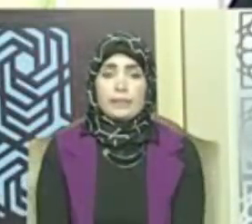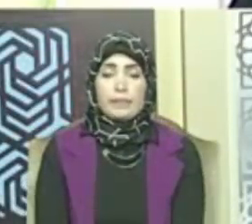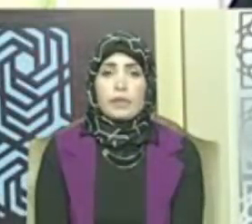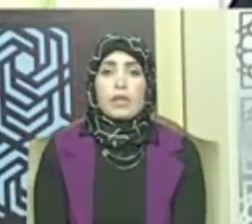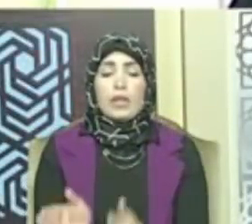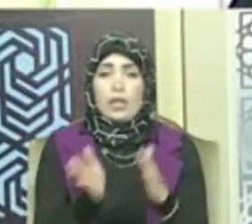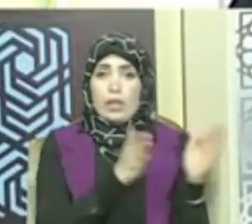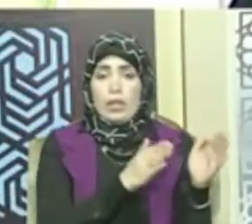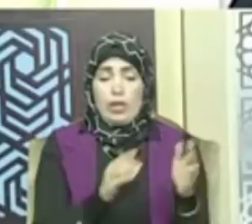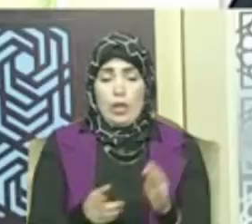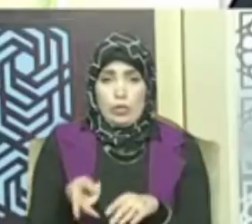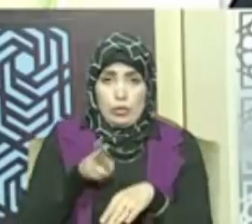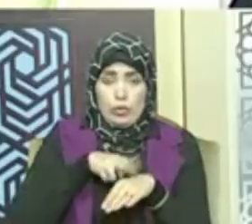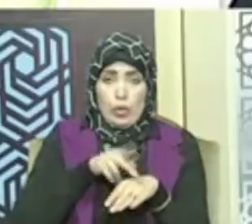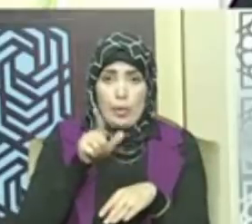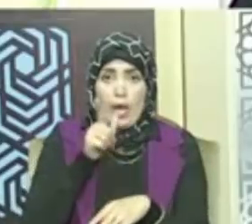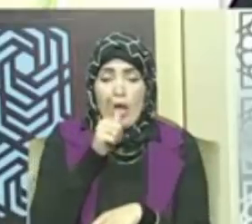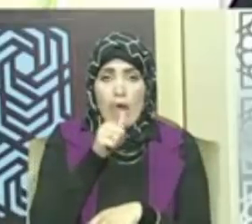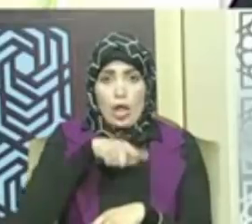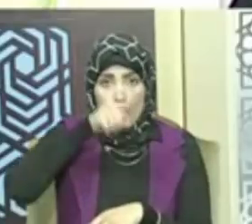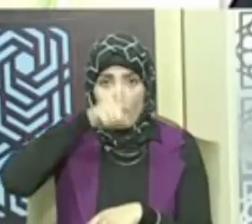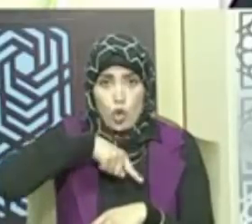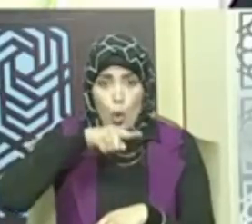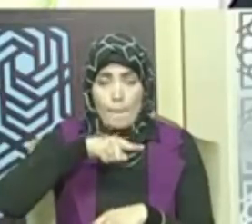يوم إلا وينادي ملكا